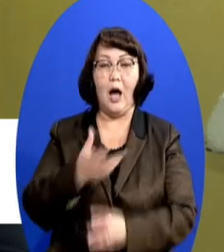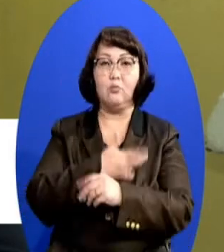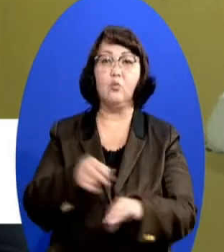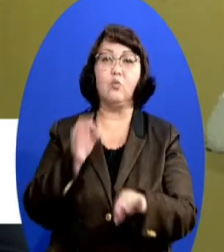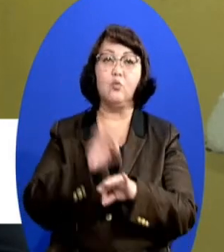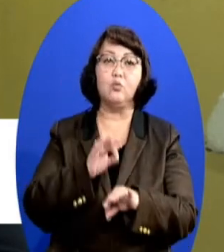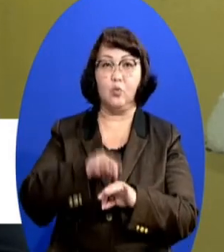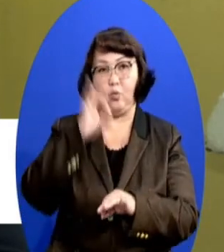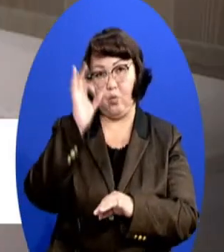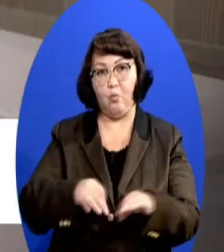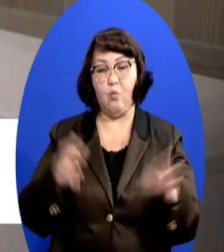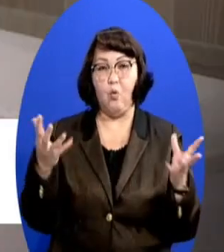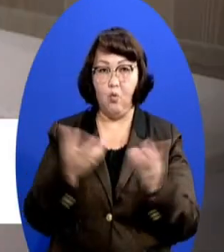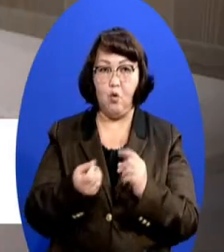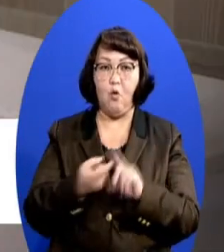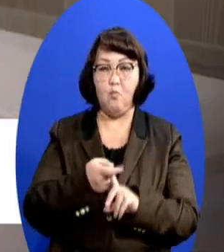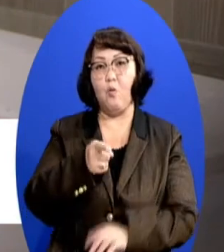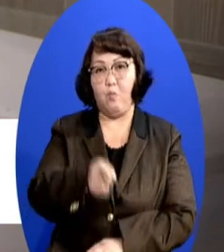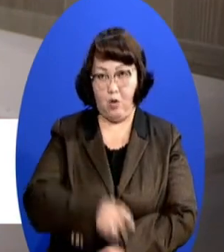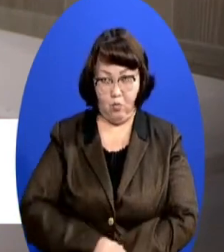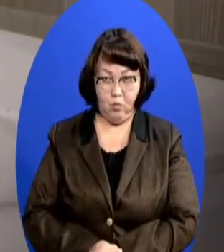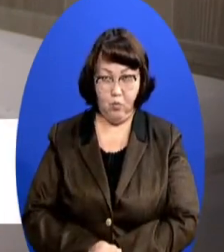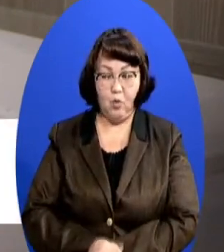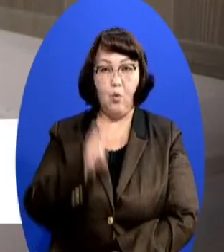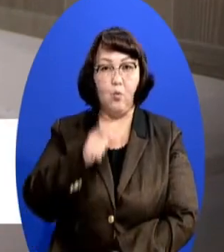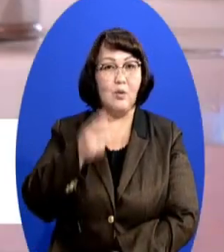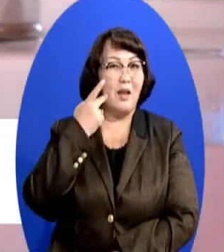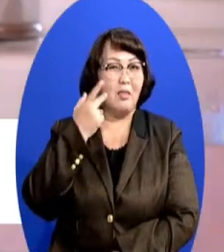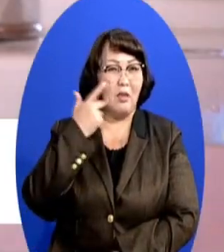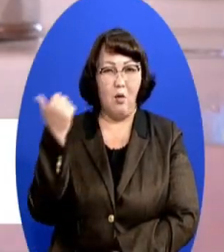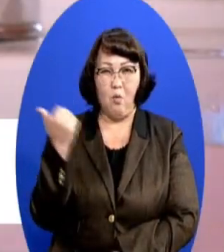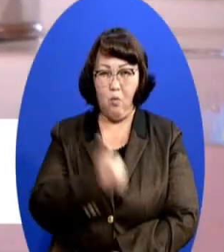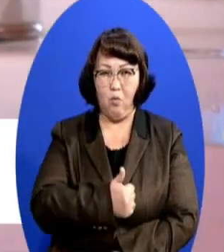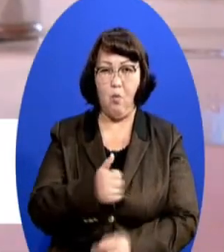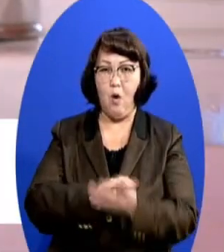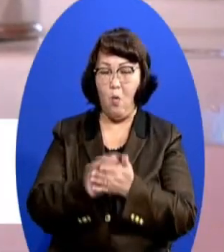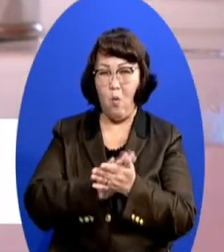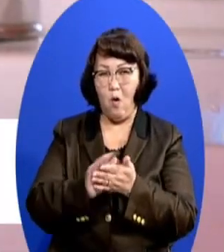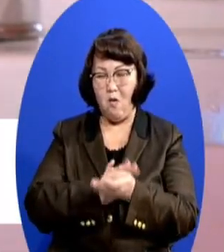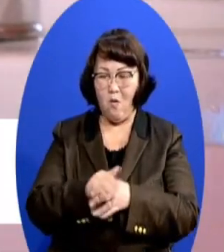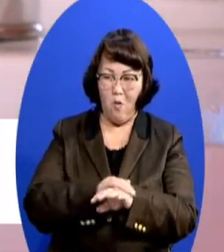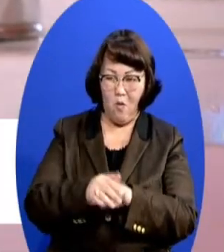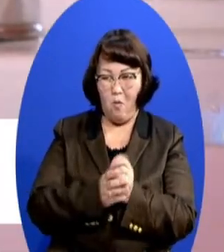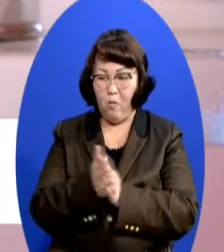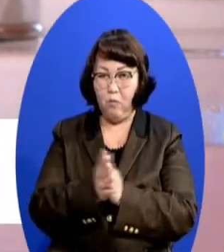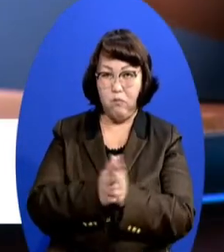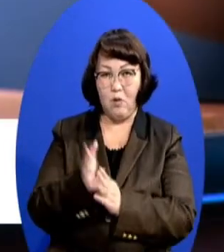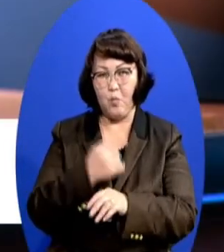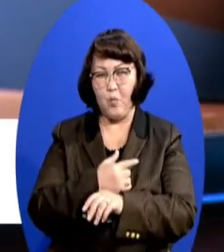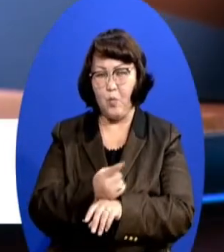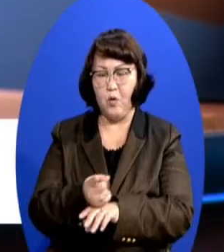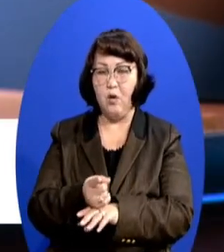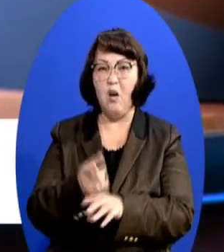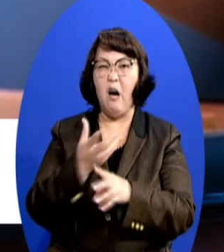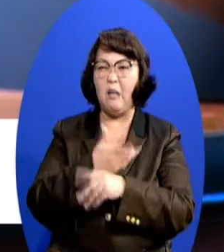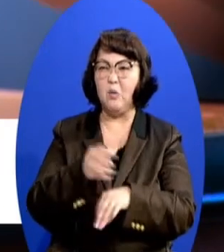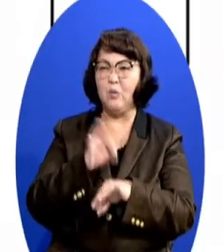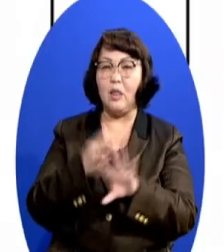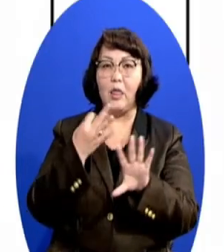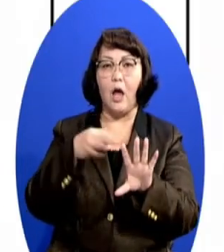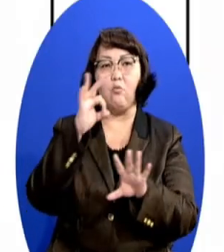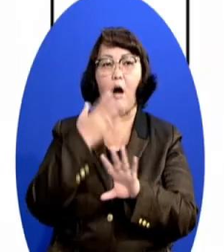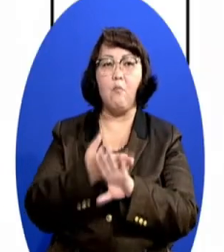буурс үзүүлэлттэй байгаа. Хүн гараа тогтмол угааснаар вирус нэнгийн гаралтай халдвар төвчнөөс өөрийгөө 80 гаруй хувь хамгаалах боломжтой. Гараа